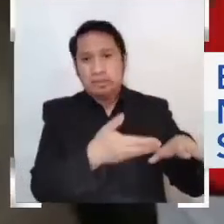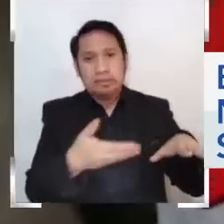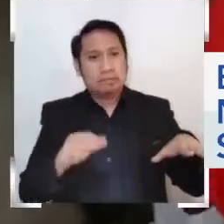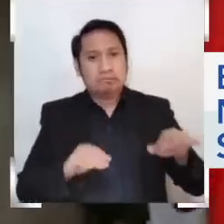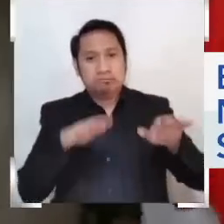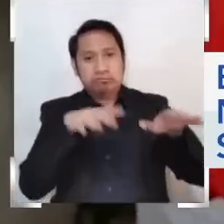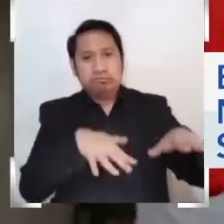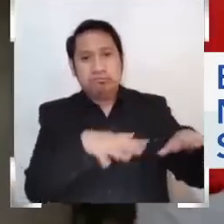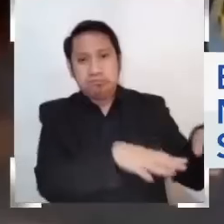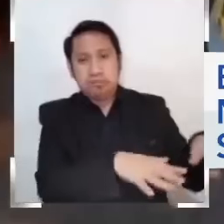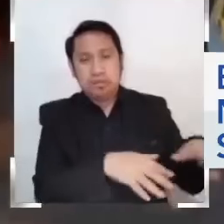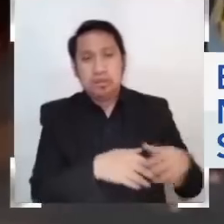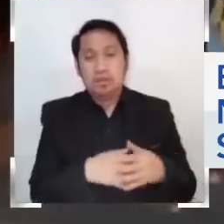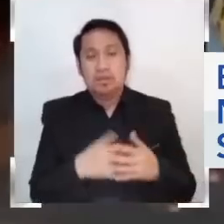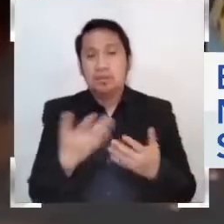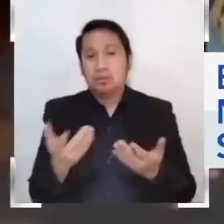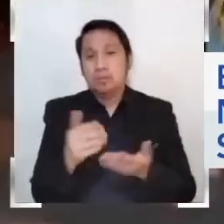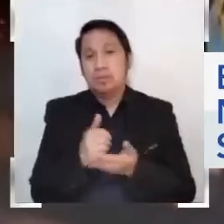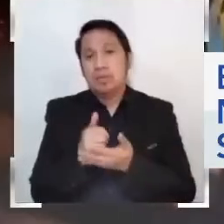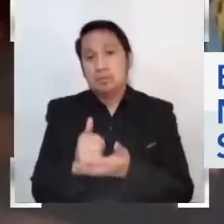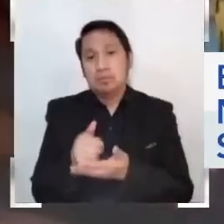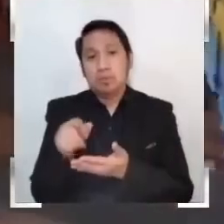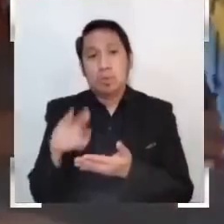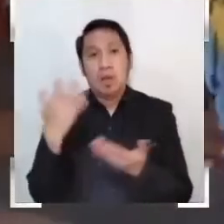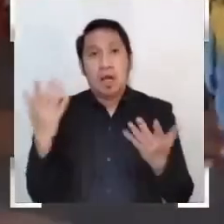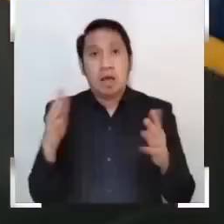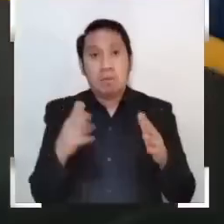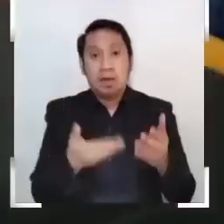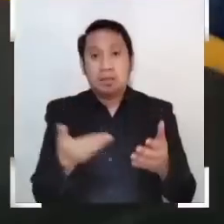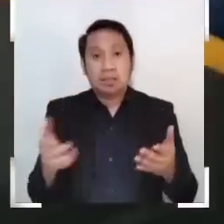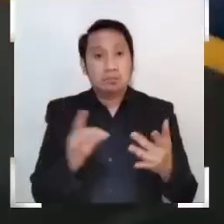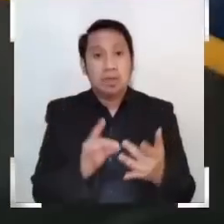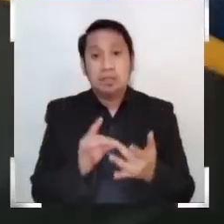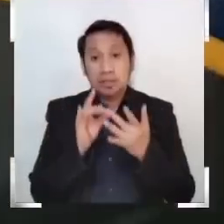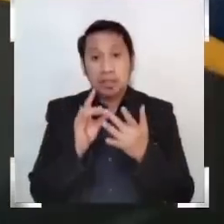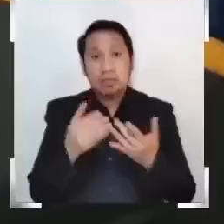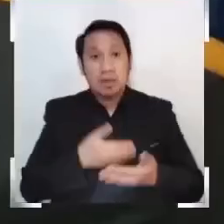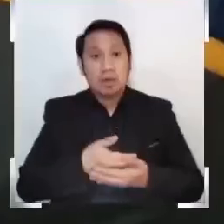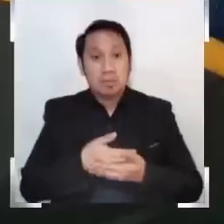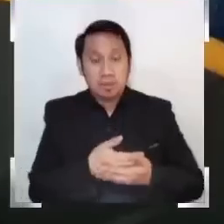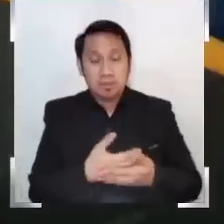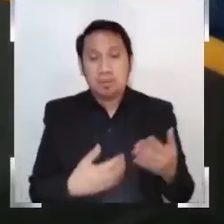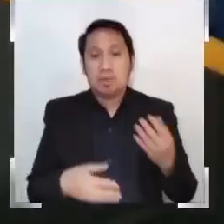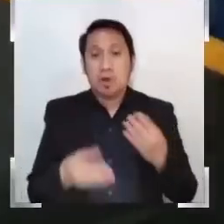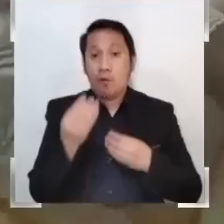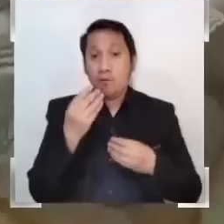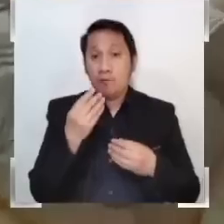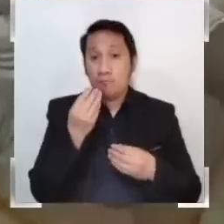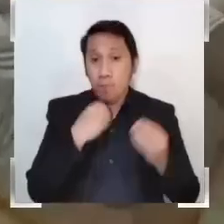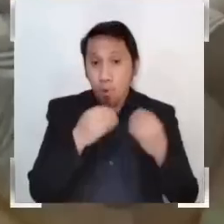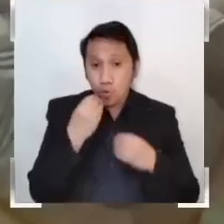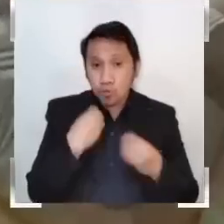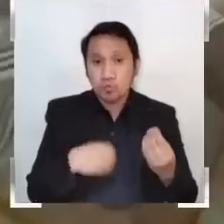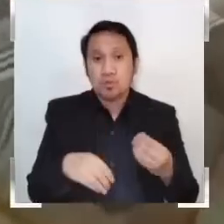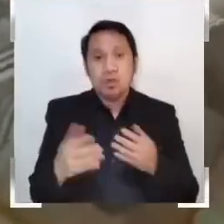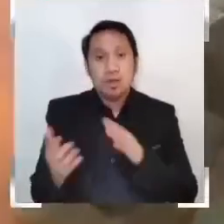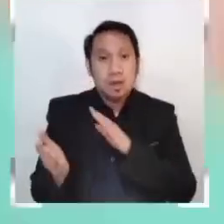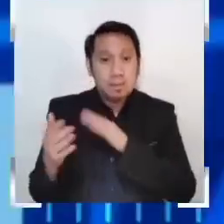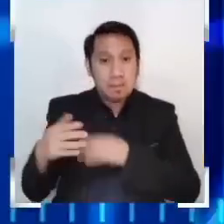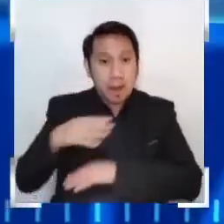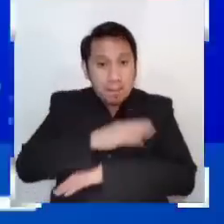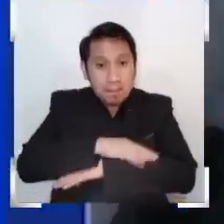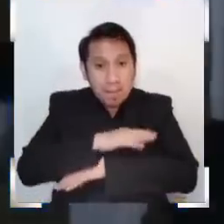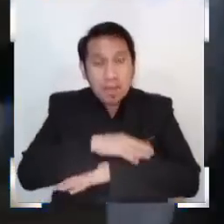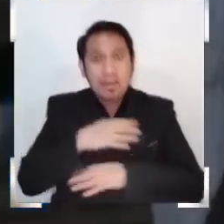gamit ang ilang pamilya, lalo yung mga may sanggol. Pagkain, mga banig, kasi wala, kahit tingnan nyo ngayon, walang